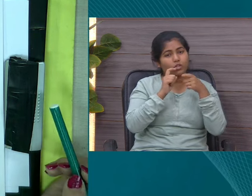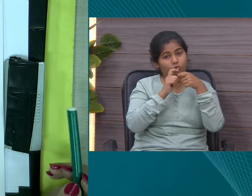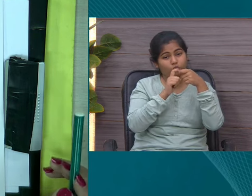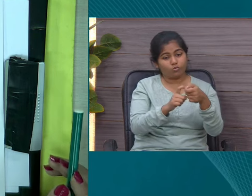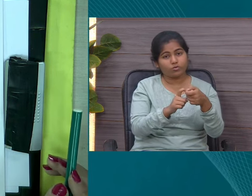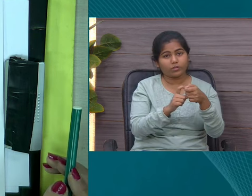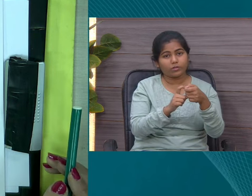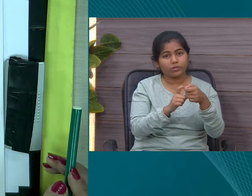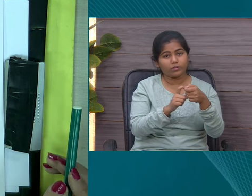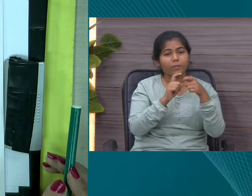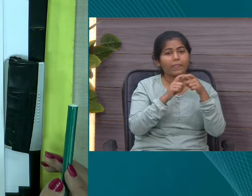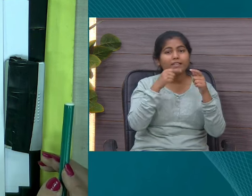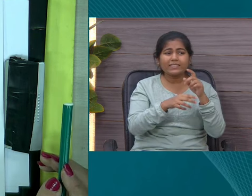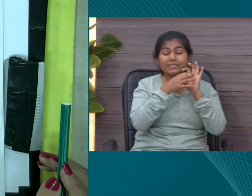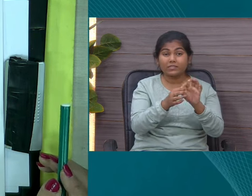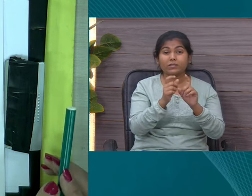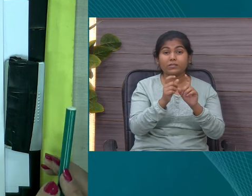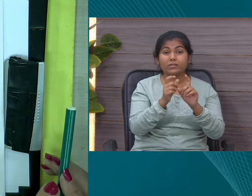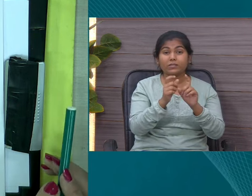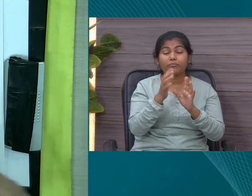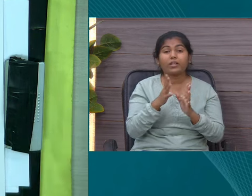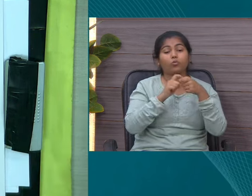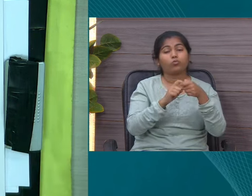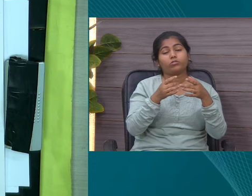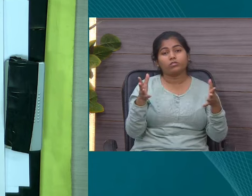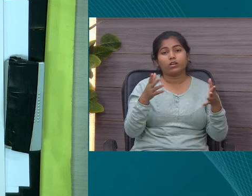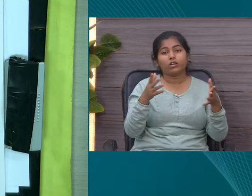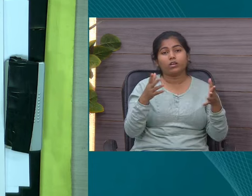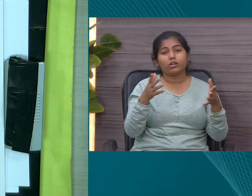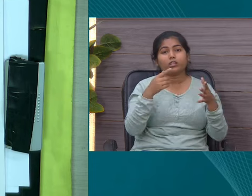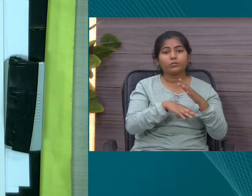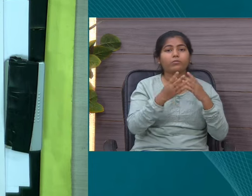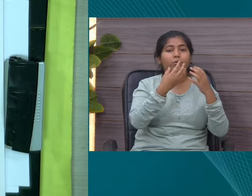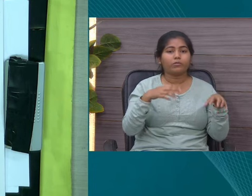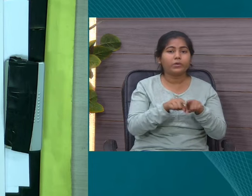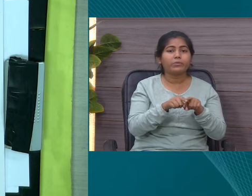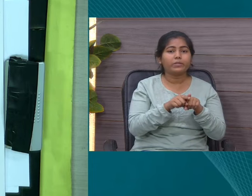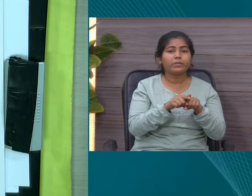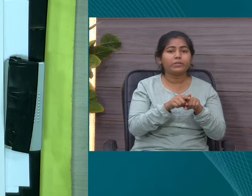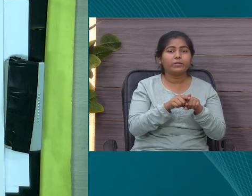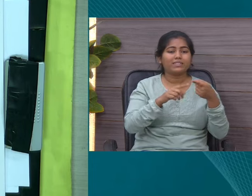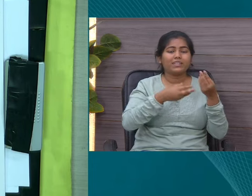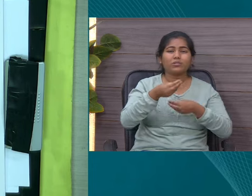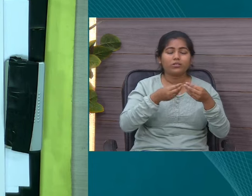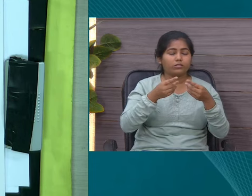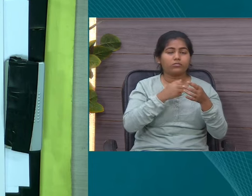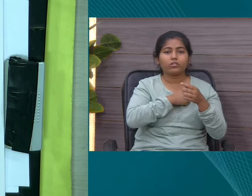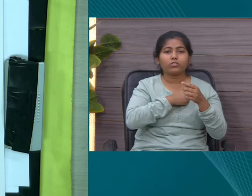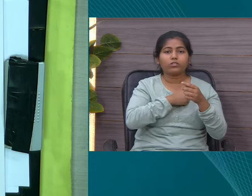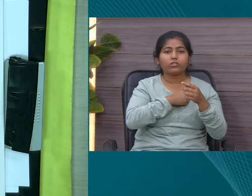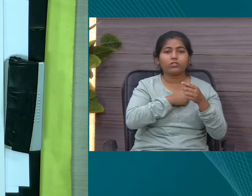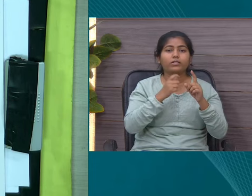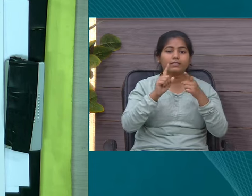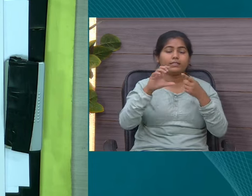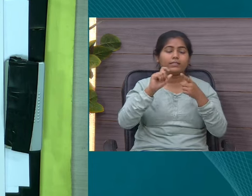इस चैप्टर में प्रैक्टिकल क्वेश्चन पूछे जाते हैं, तो सबसे पहले आपको उसका ब्रेकअप लिख लेना है, यानी इलेक्ट्रॉनिक कॉन्फिगरेशन. हाइड्रोजन 1 इज